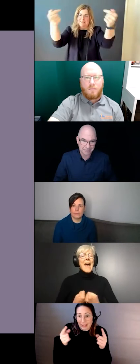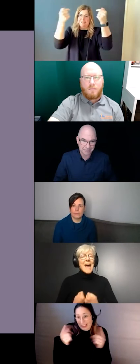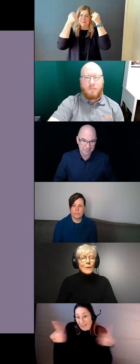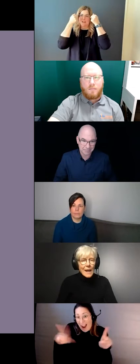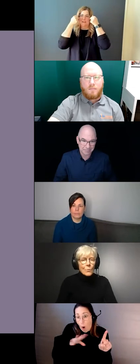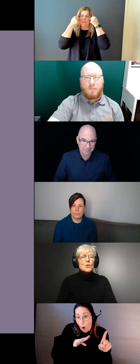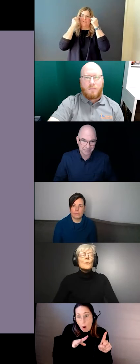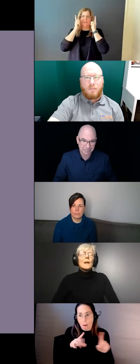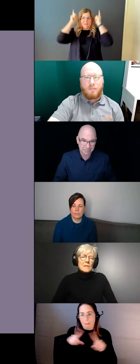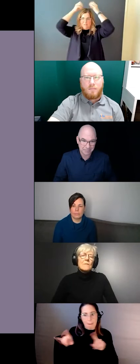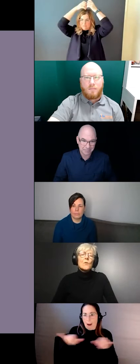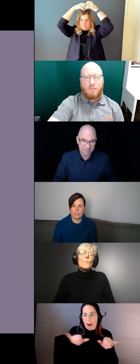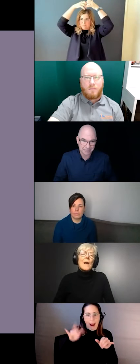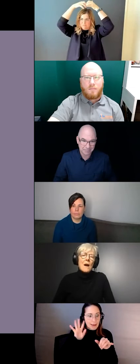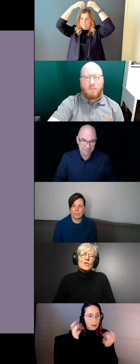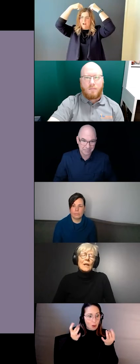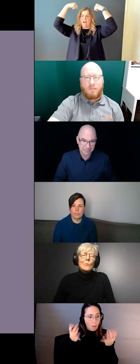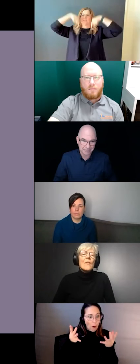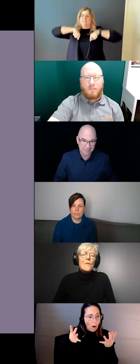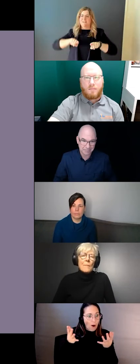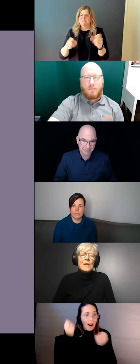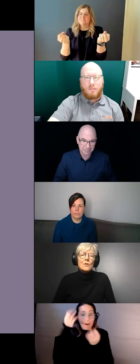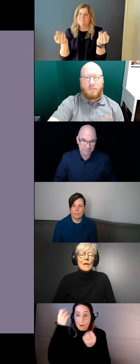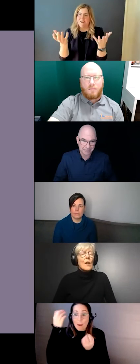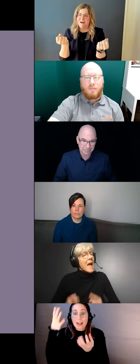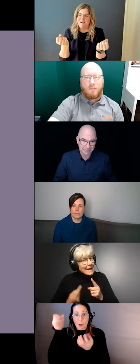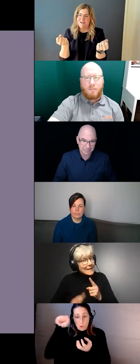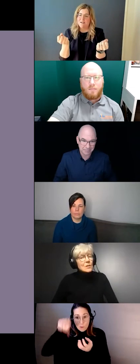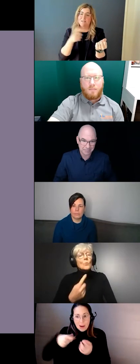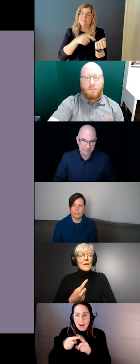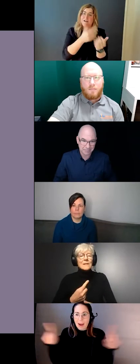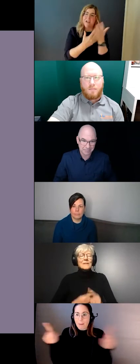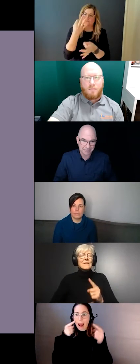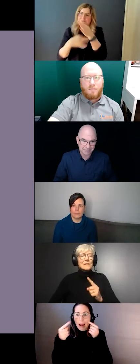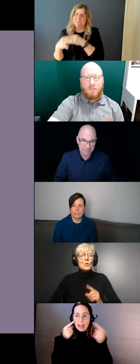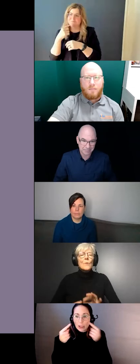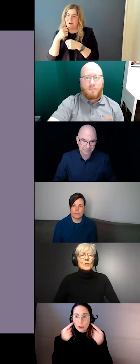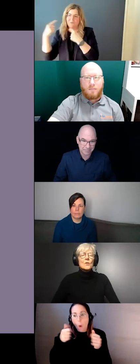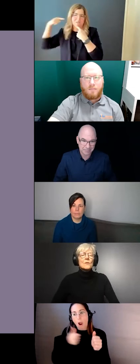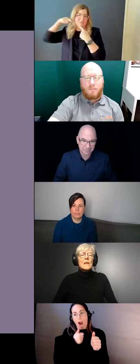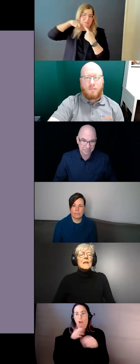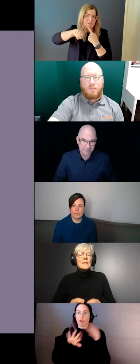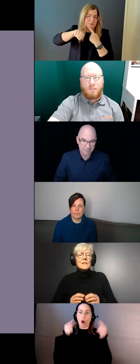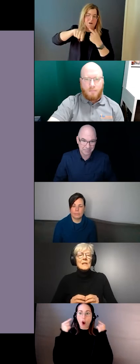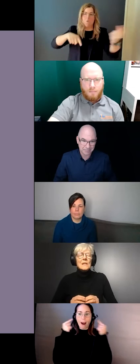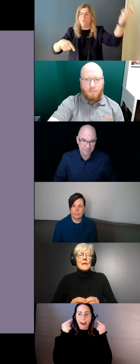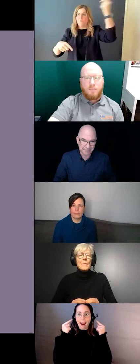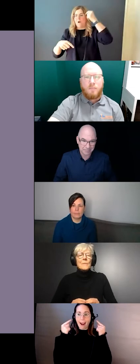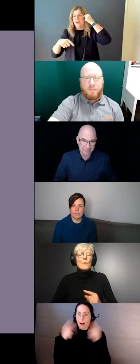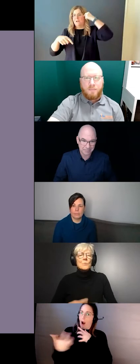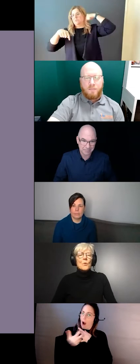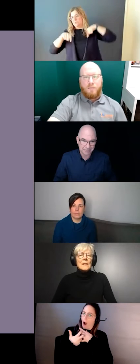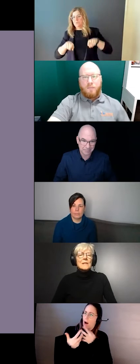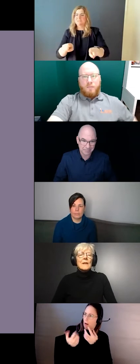et la langue, mais je le reçois au travers des canaux des yeux plutôt que le canal des oreilles. Et ça résonne quand même. Je comprends quand même dans le registre,